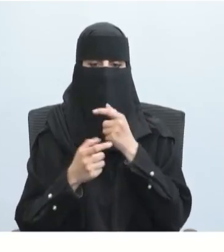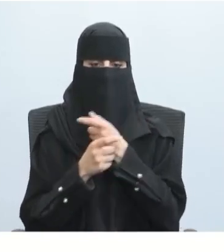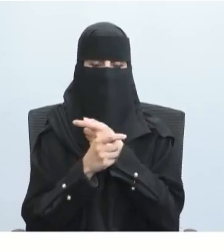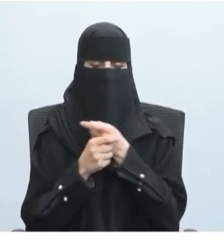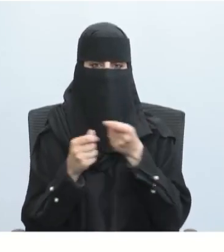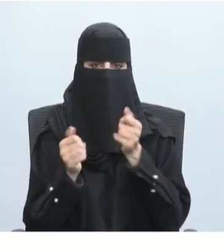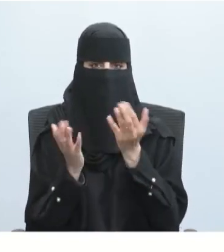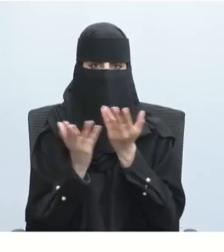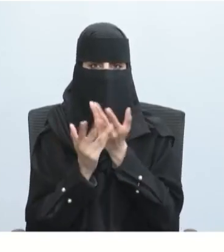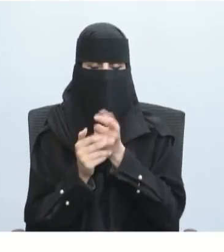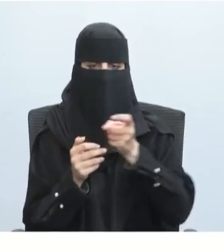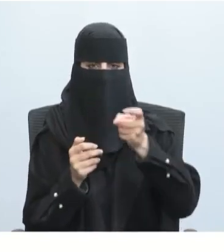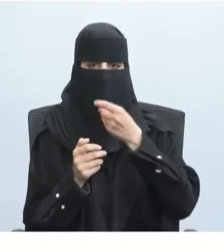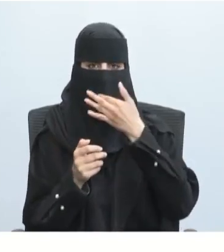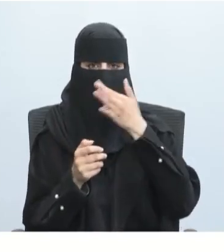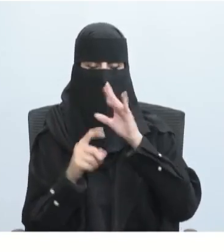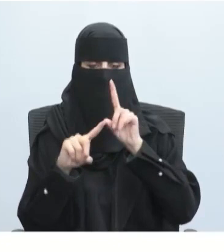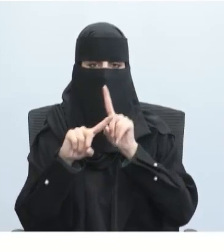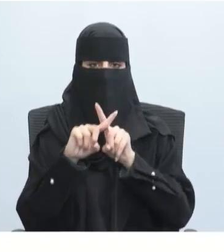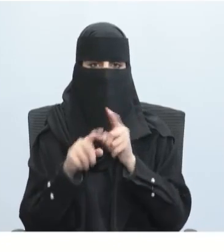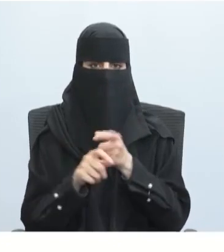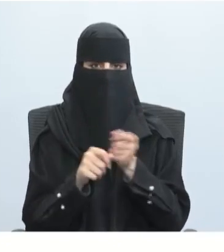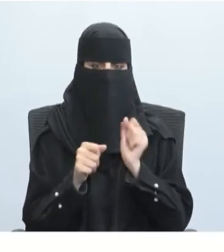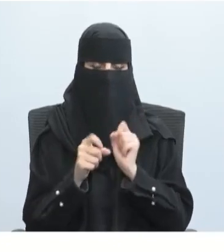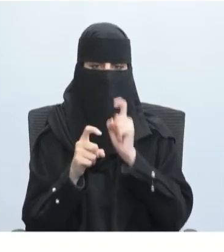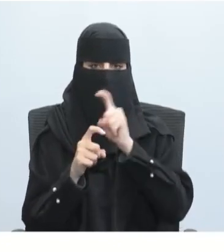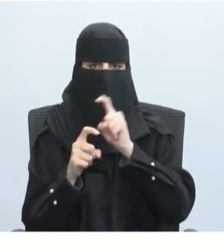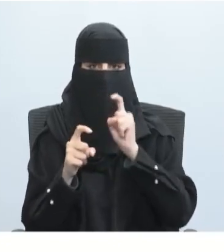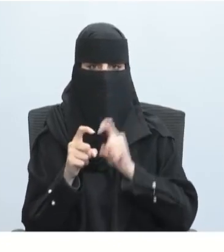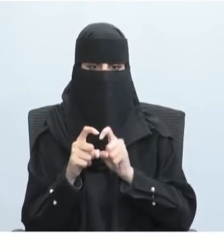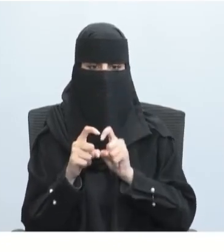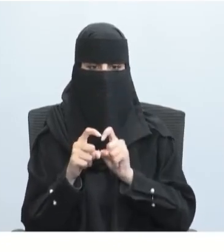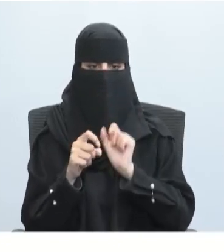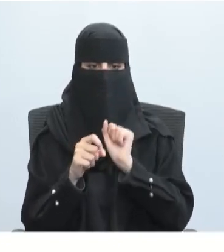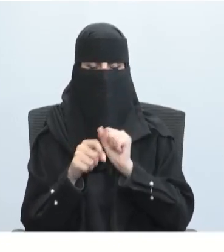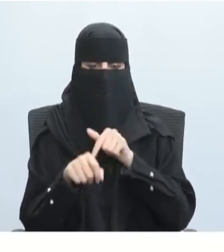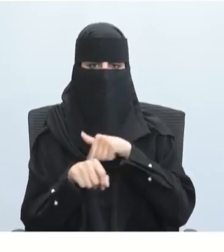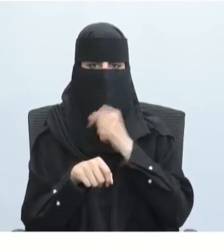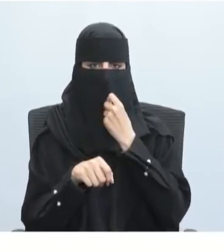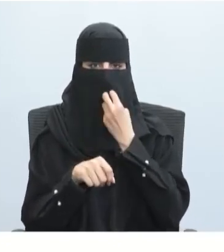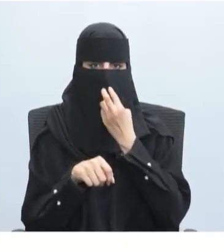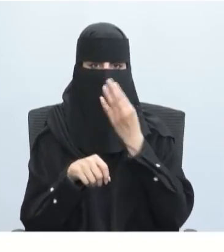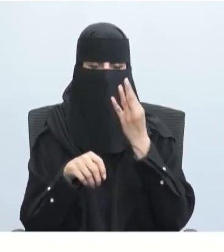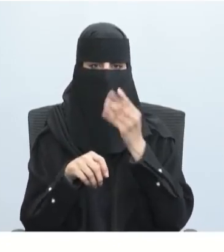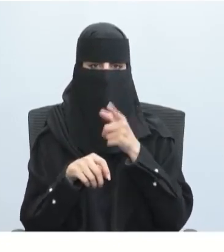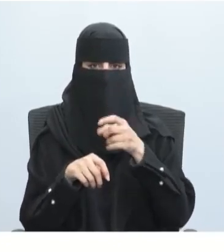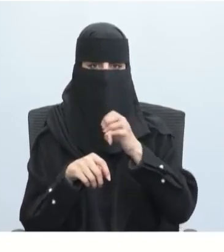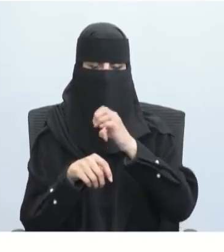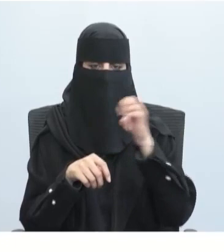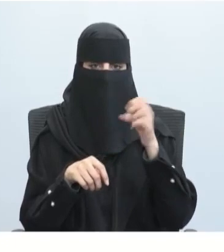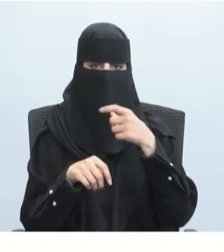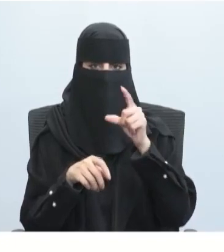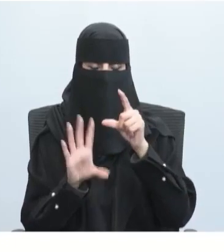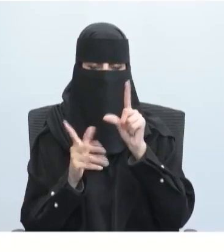العائد البسيط بضرب مبلغ من المال بمعدل عائد مضروبا بفتره زمنيه هل هذه